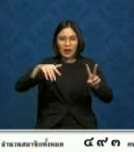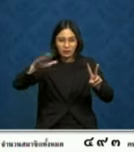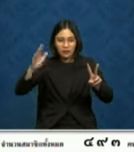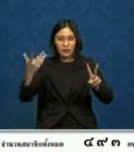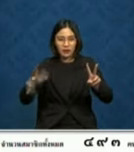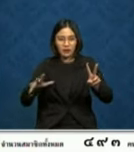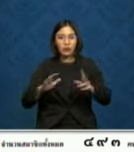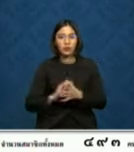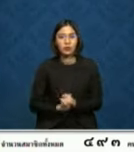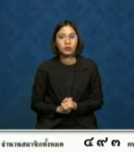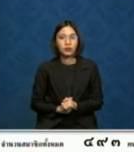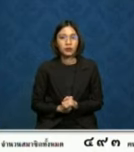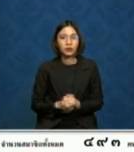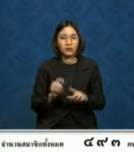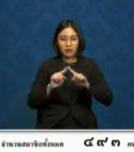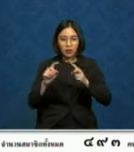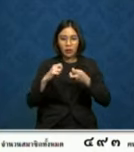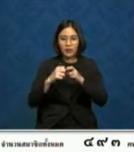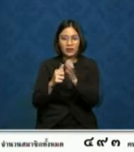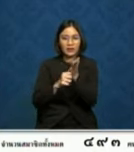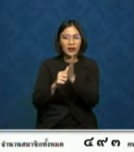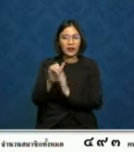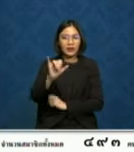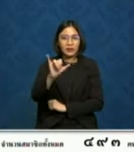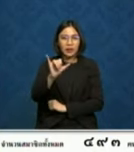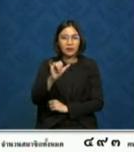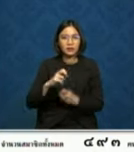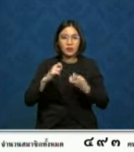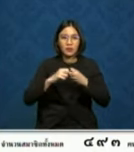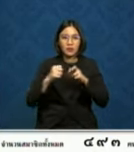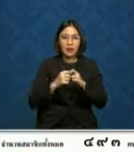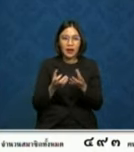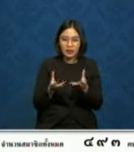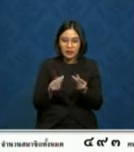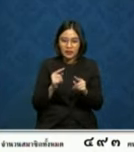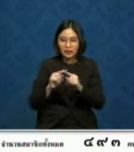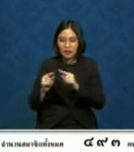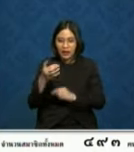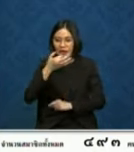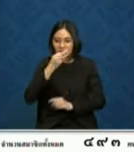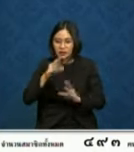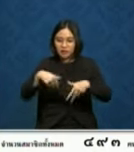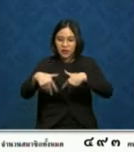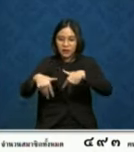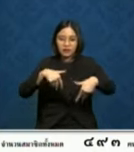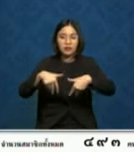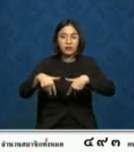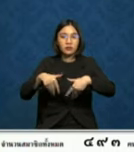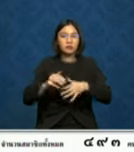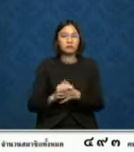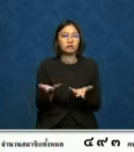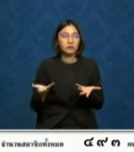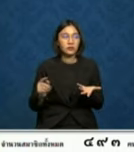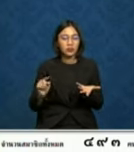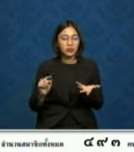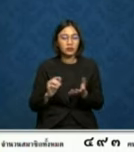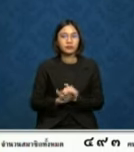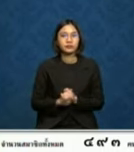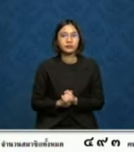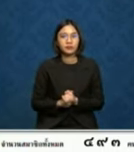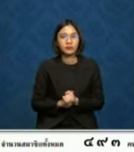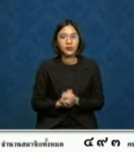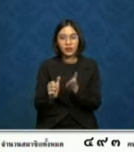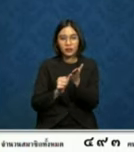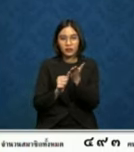นะครับยังไม่มีการแก้ไขปัญหาที่ดินทำกินให้พี่น้องประชาชนในเขตอุทยานแถมการปรับปรุงแนว